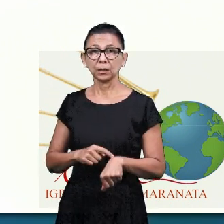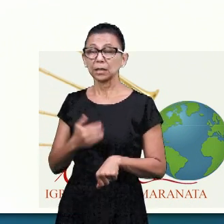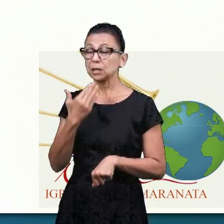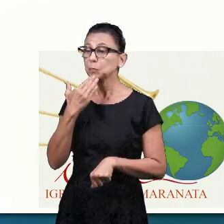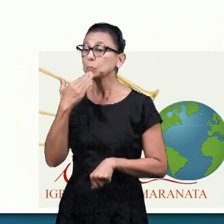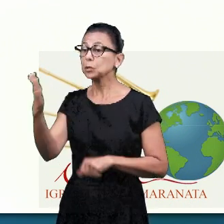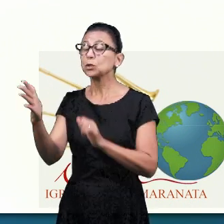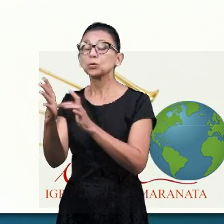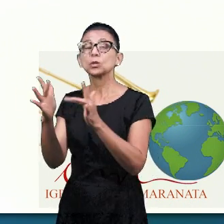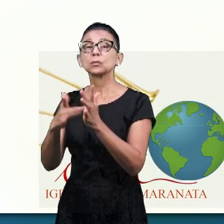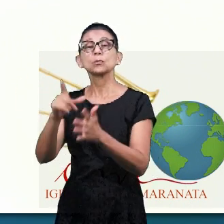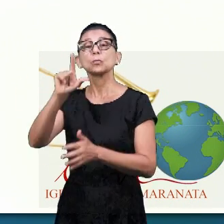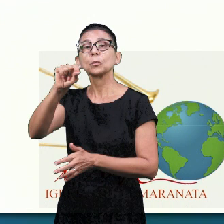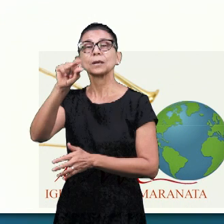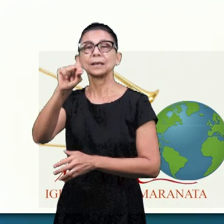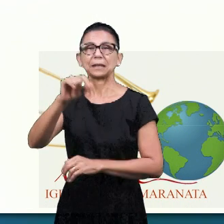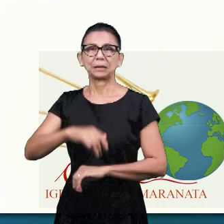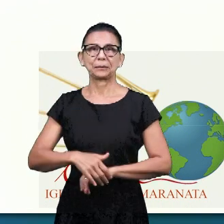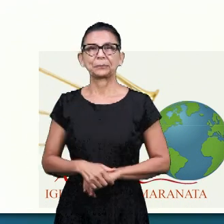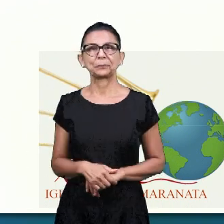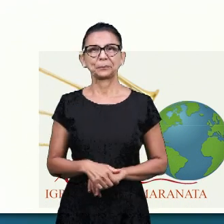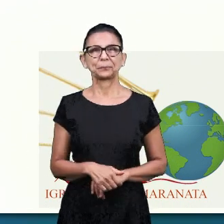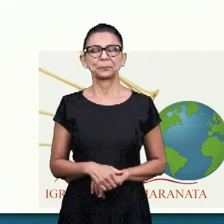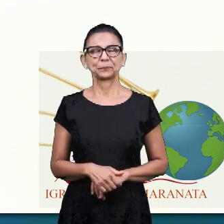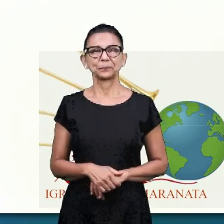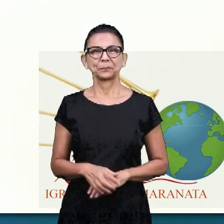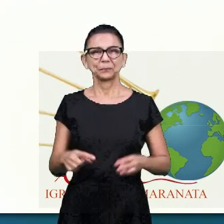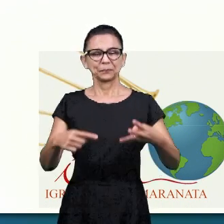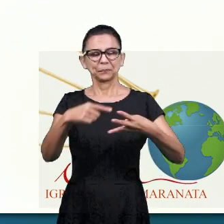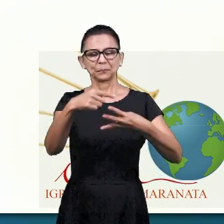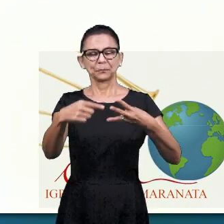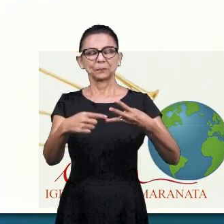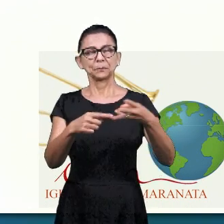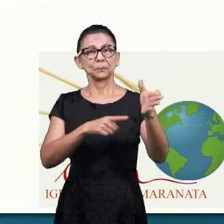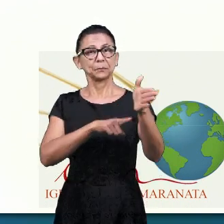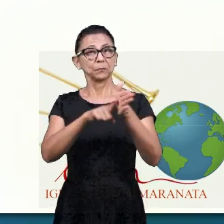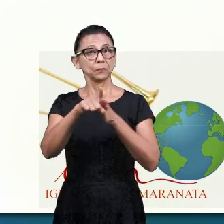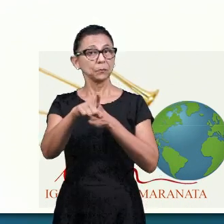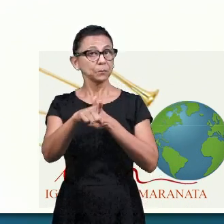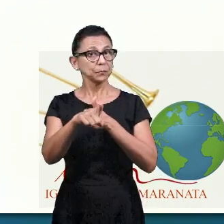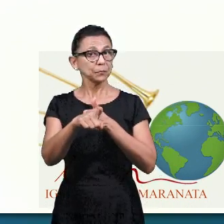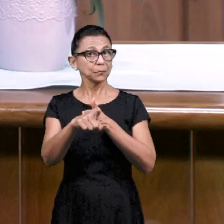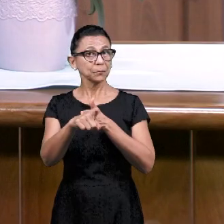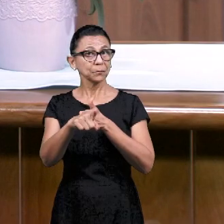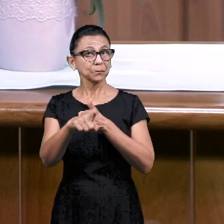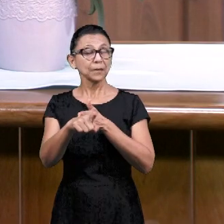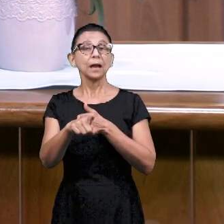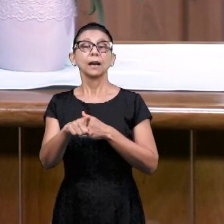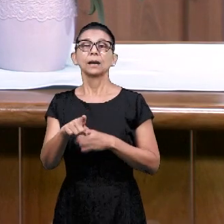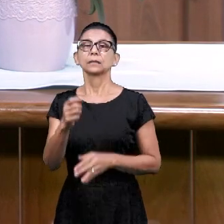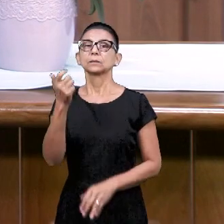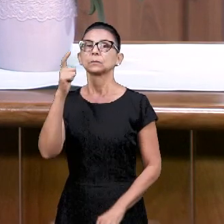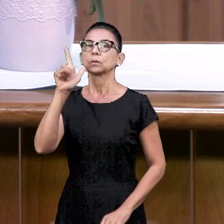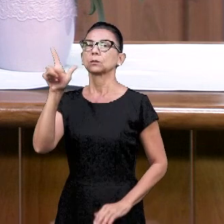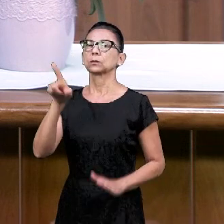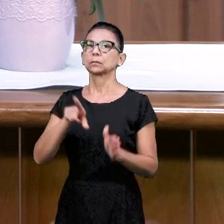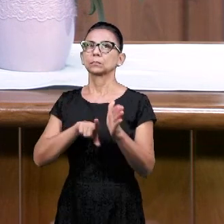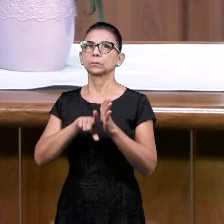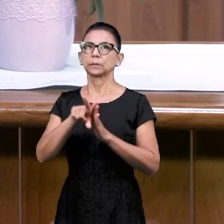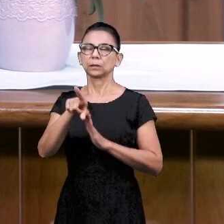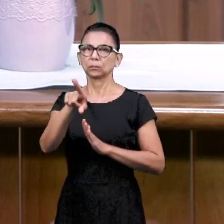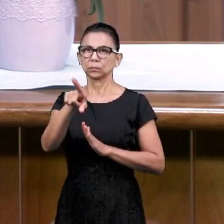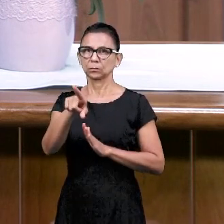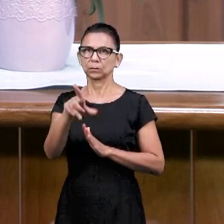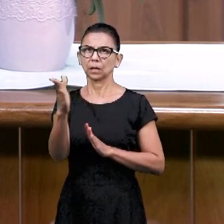dans l'appel qu'il a fait au Seigneur Jésus? Très bien. C'était ces 3 questions. Il y a une autre